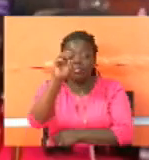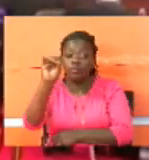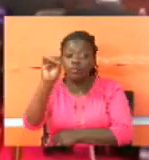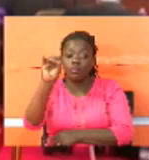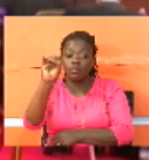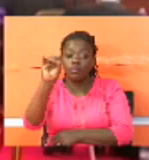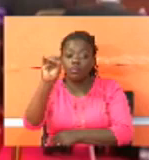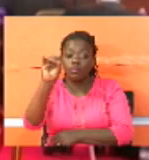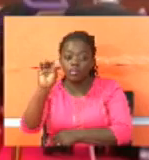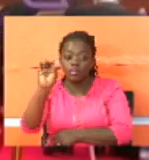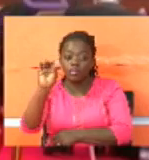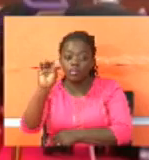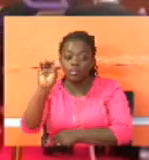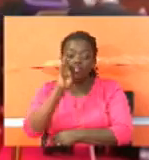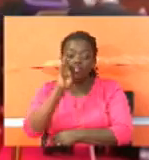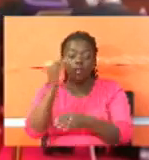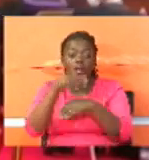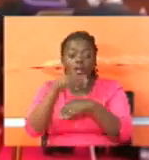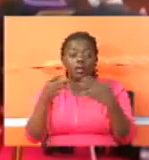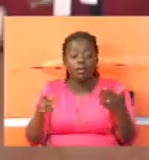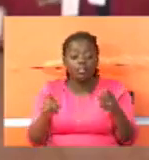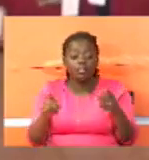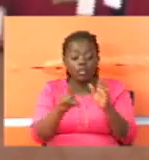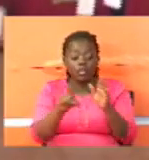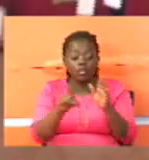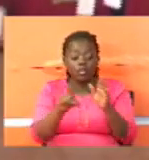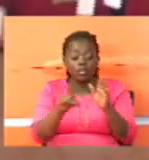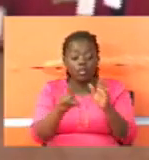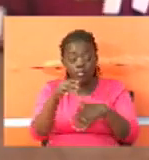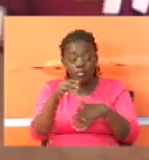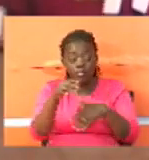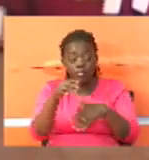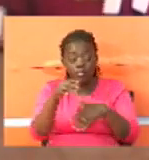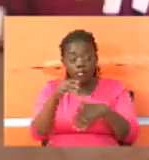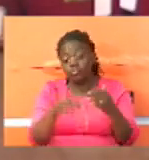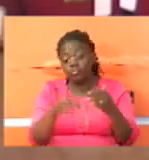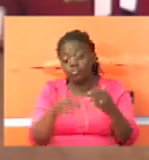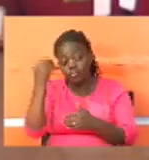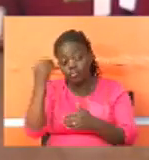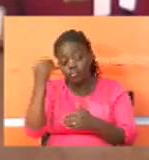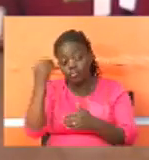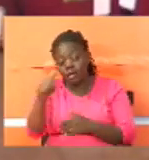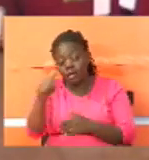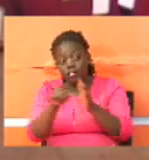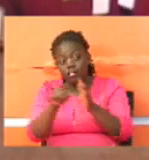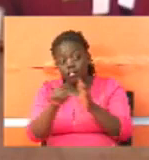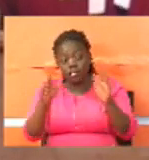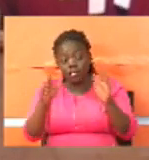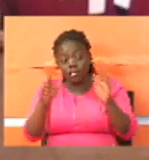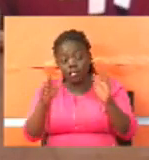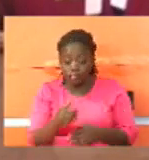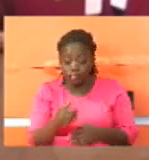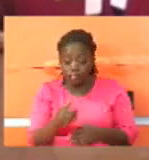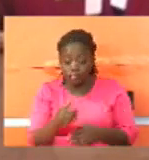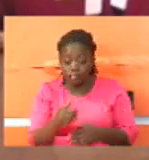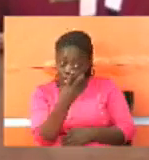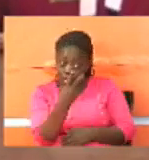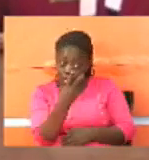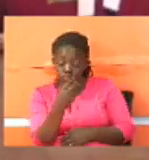Museveni kiddiridde Puliida w'ebyemirimu bya Lubega Sseggona okutegeeza kkooti nti n'ebalo ya banne okulya Bbeeka Ssekayanya ne Ssemalo